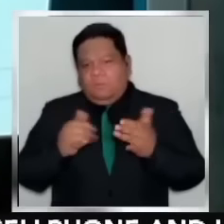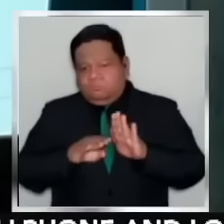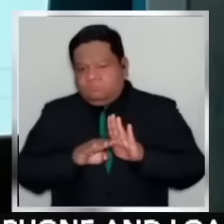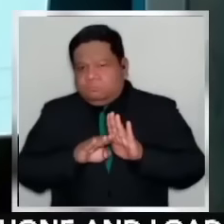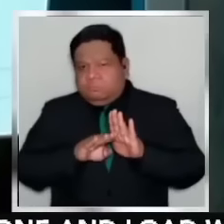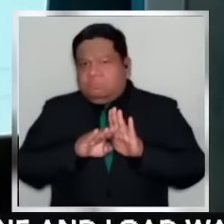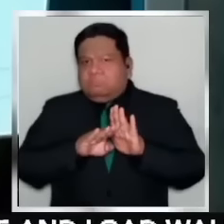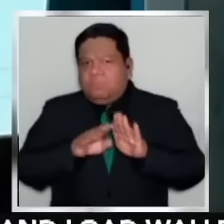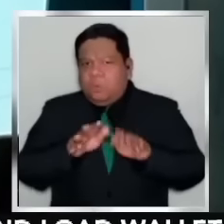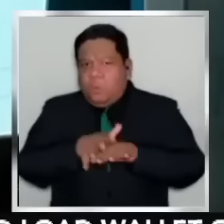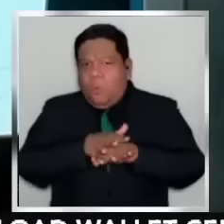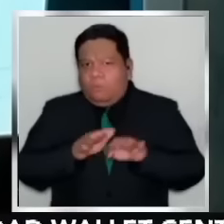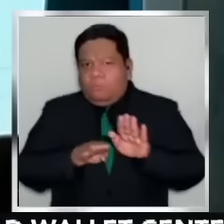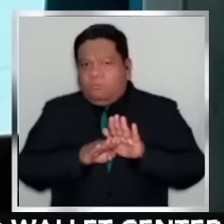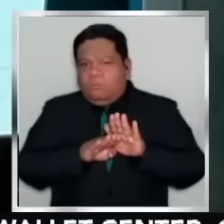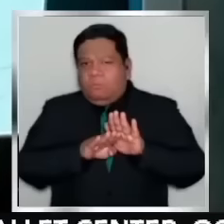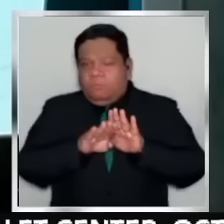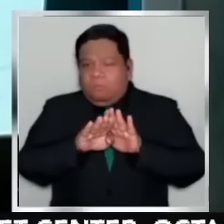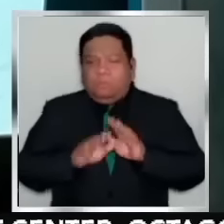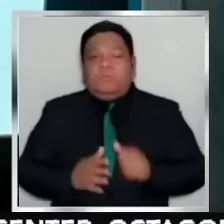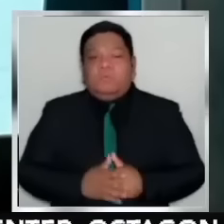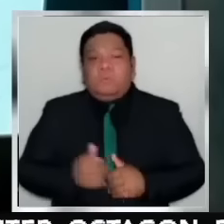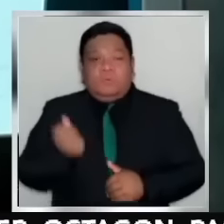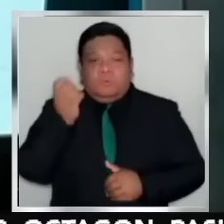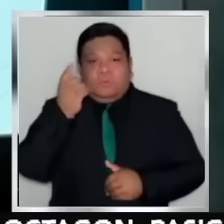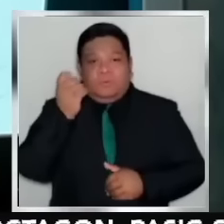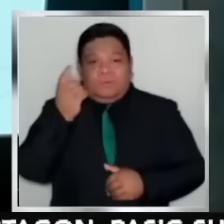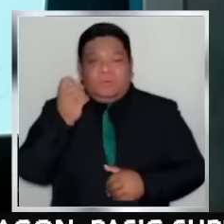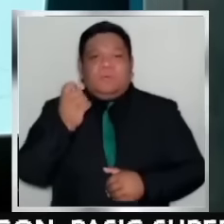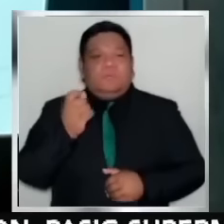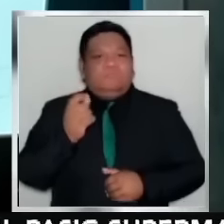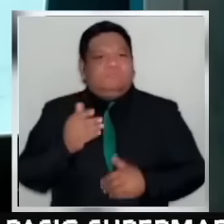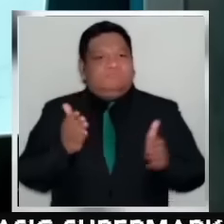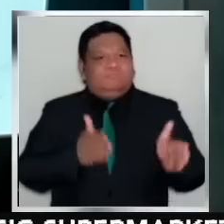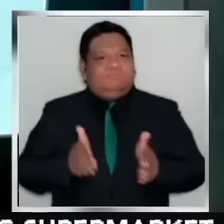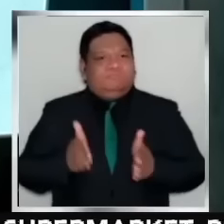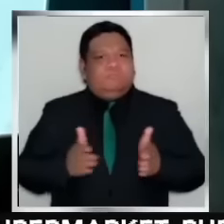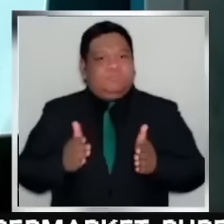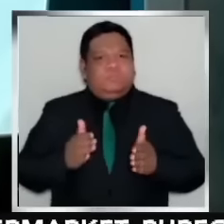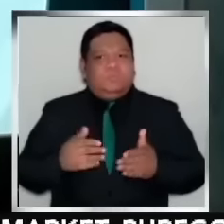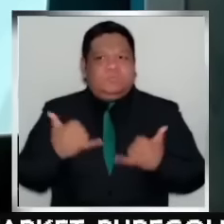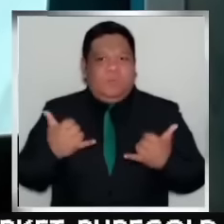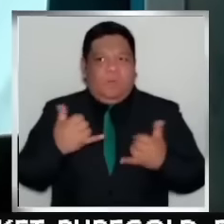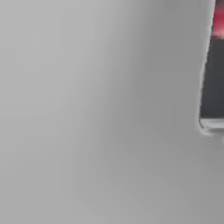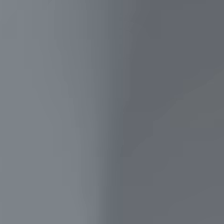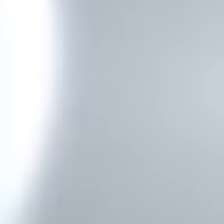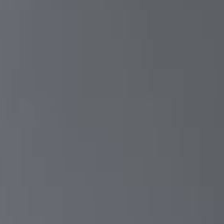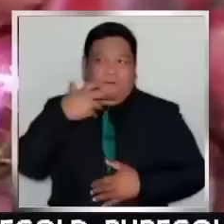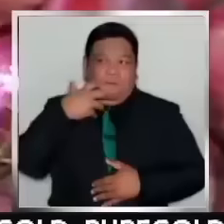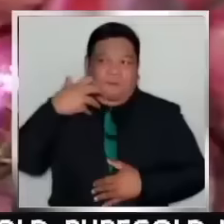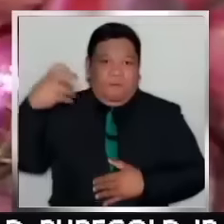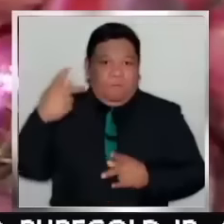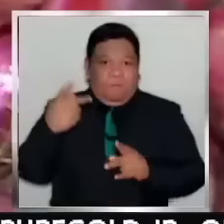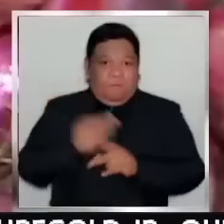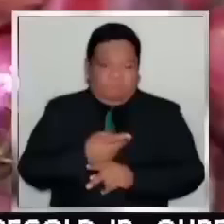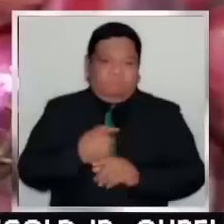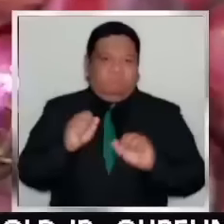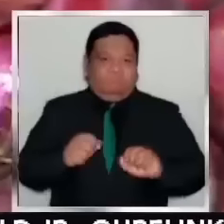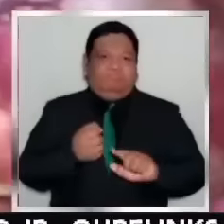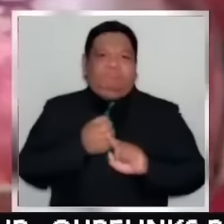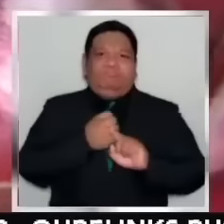sa pangkalata ng inflation. Gayunman, humanda raw sa magiging epekto ng El Nino. Nakatutok si Bernadette Reyes.